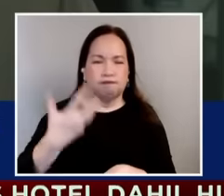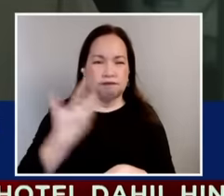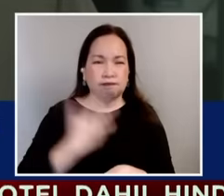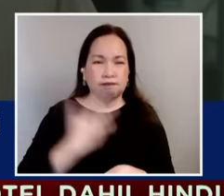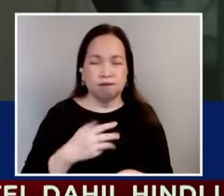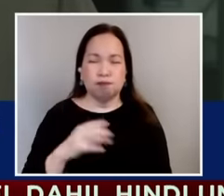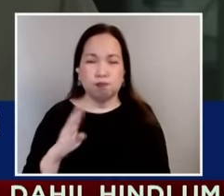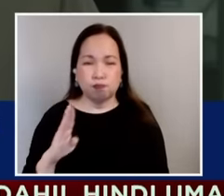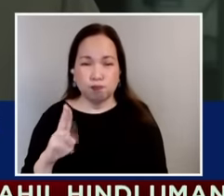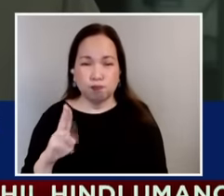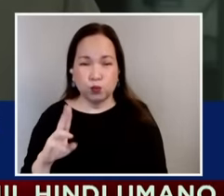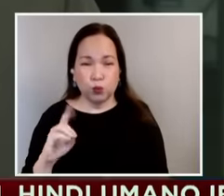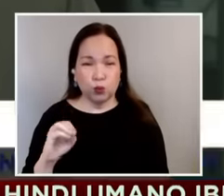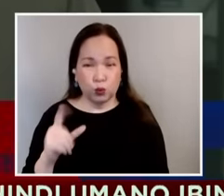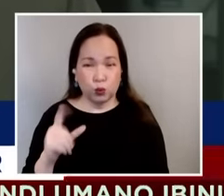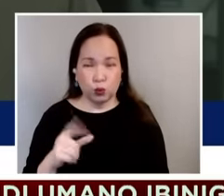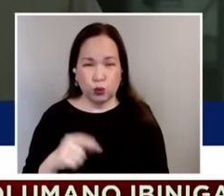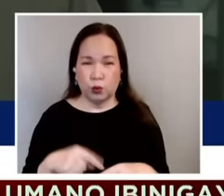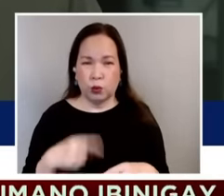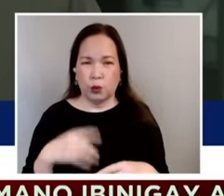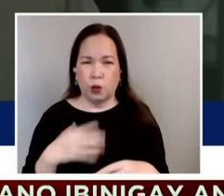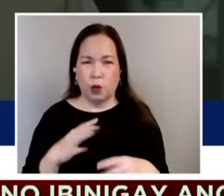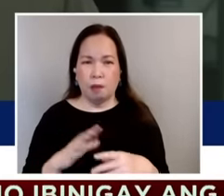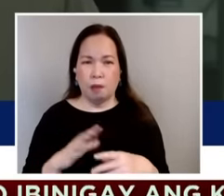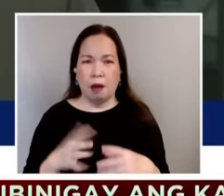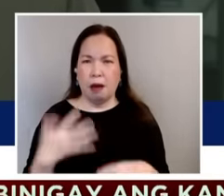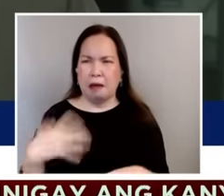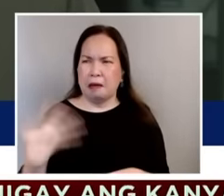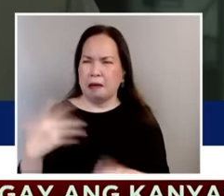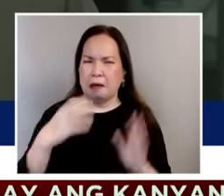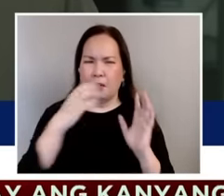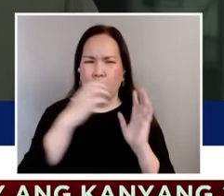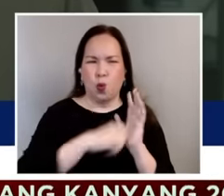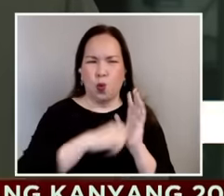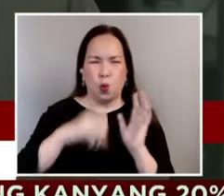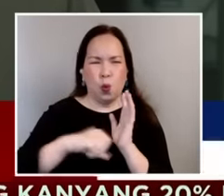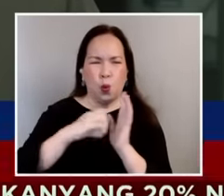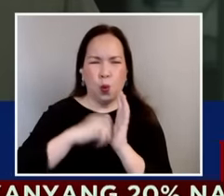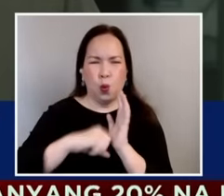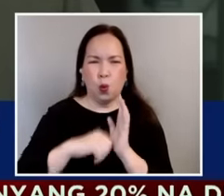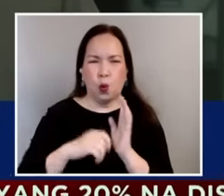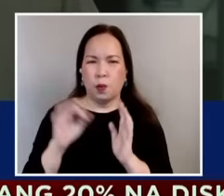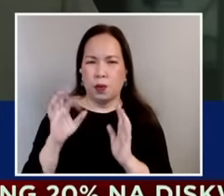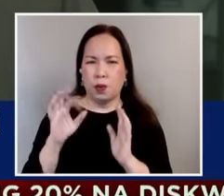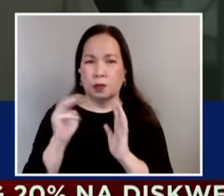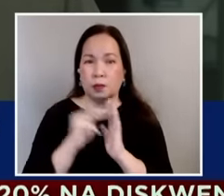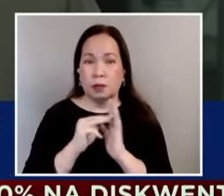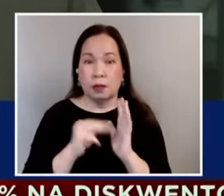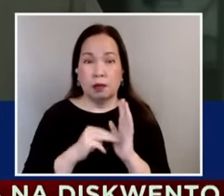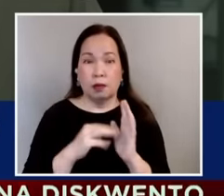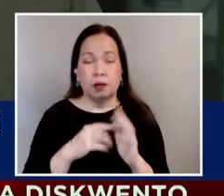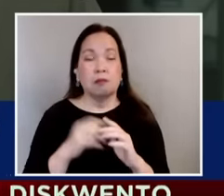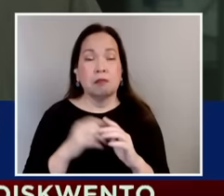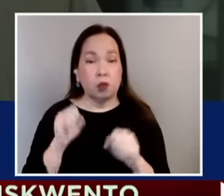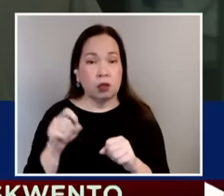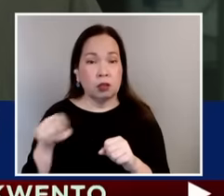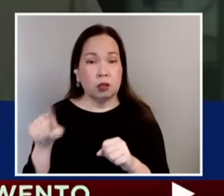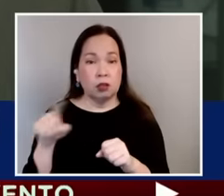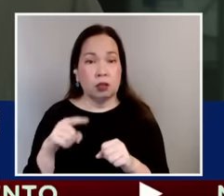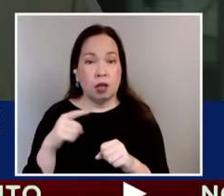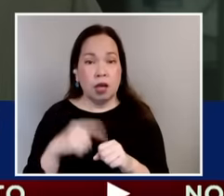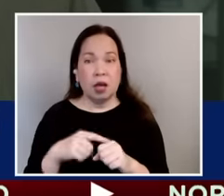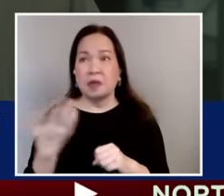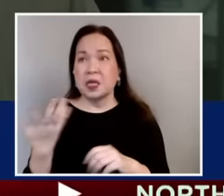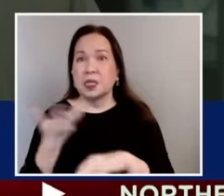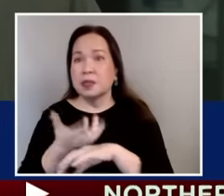ako. Sa laki ng kanyang nahingi dito sa ating complainant na naging biktima niya, ay maaari na may mga nabiktima na rin